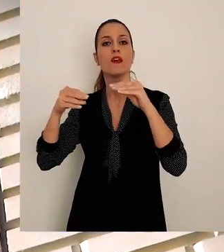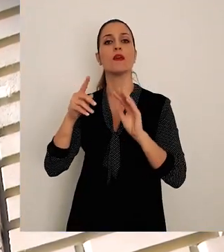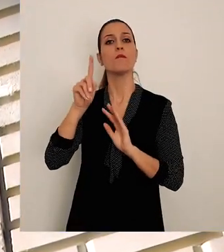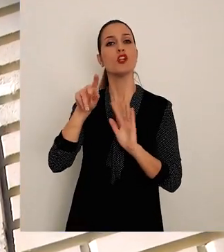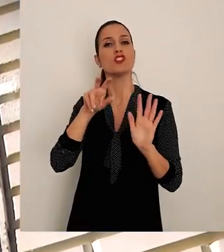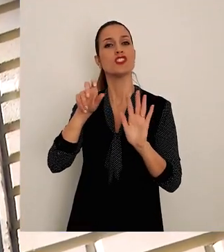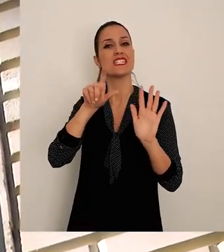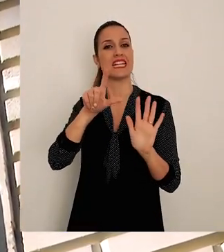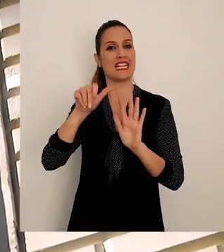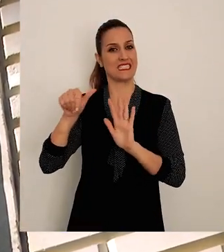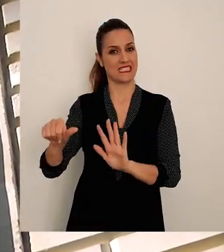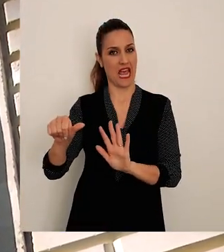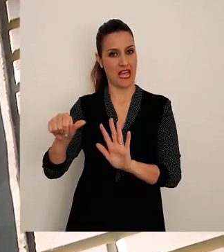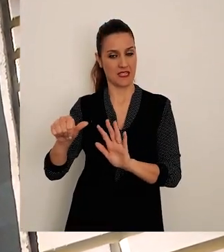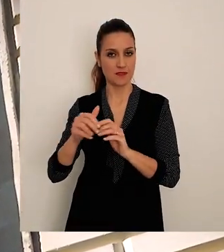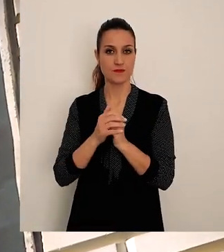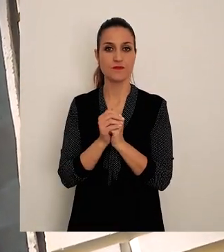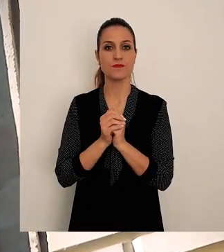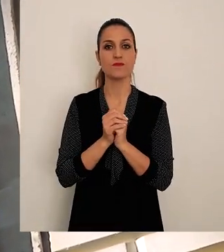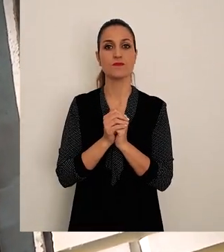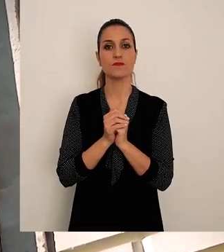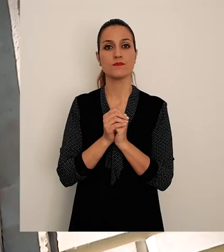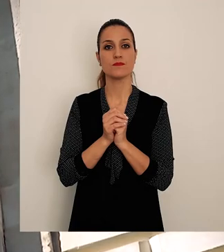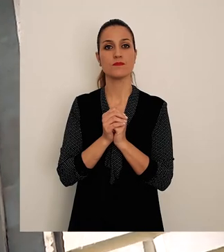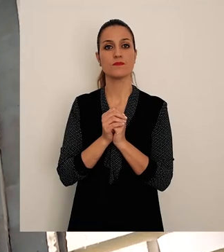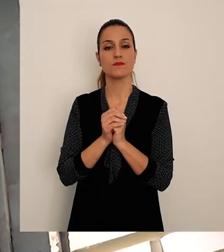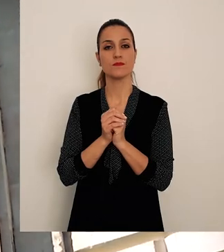nel 1877.